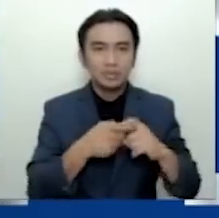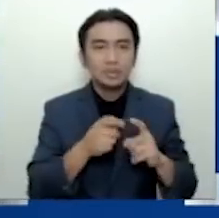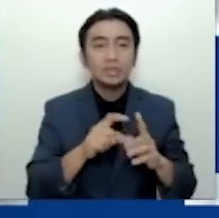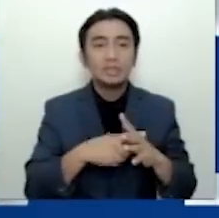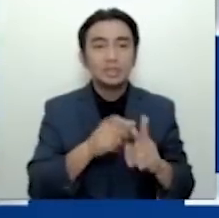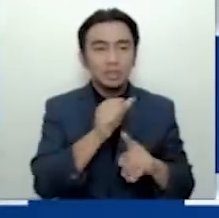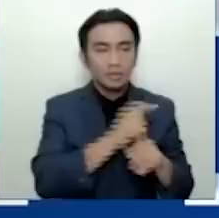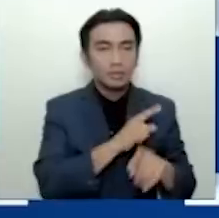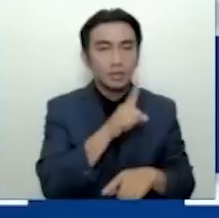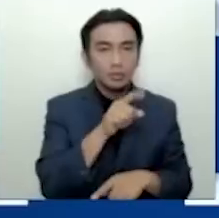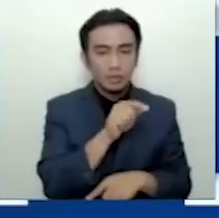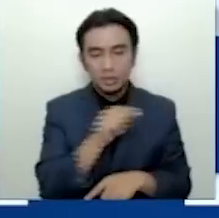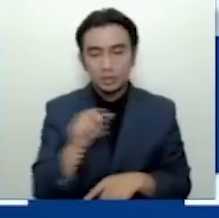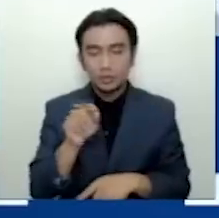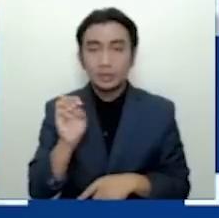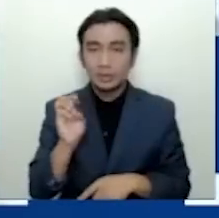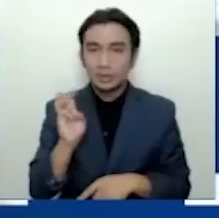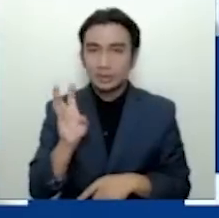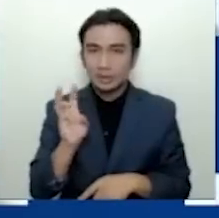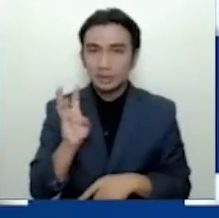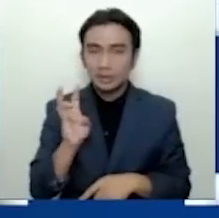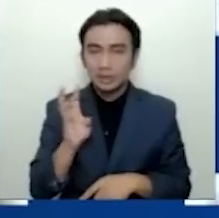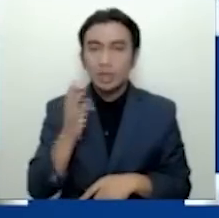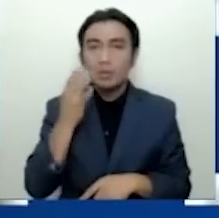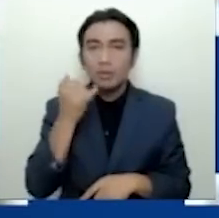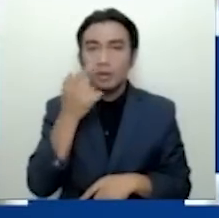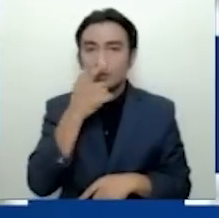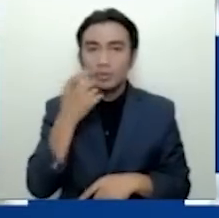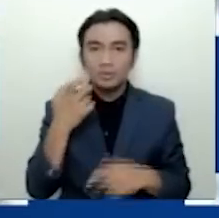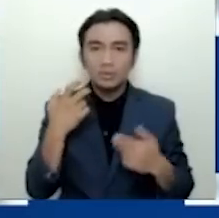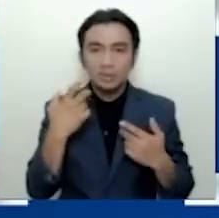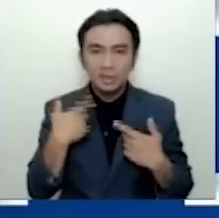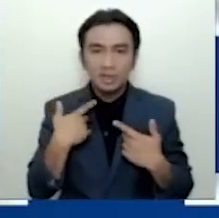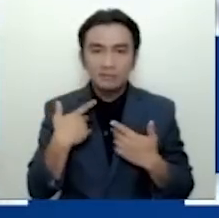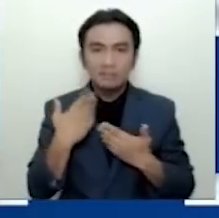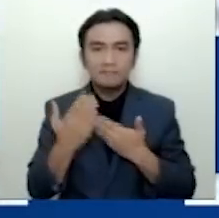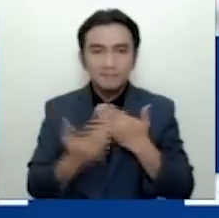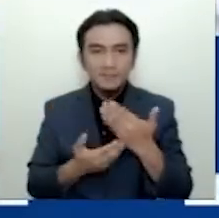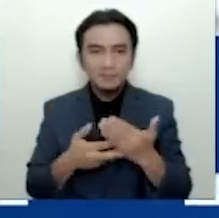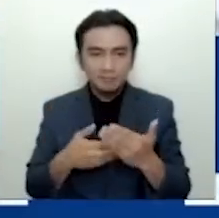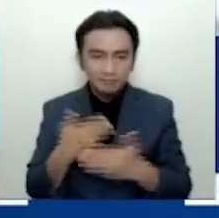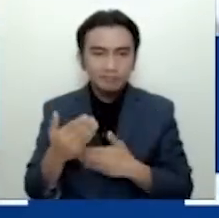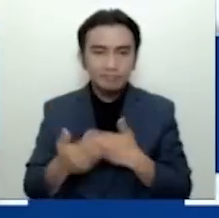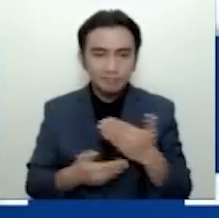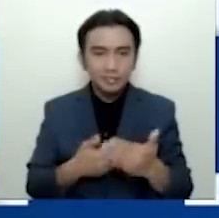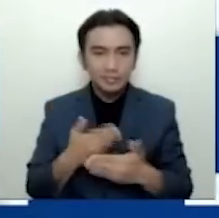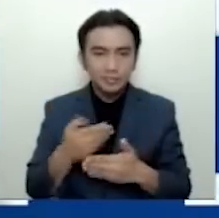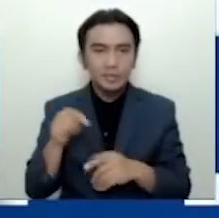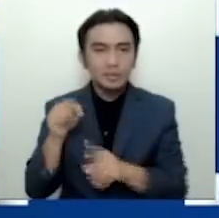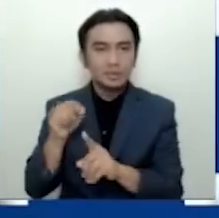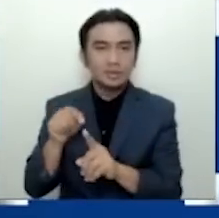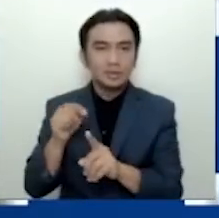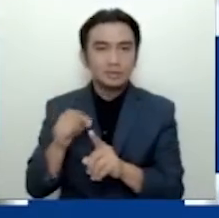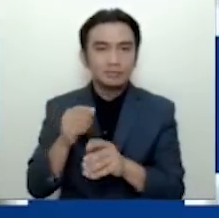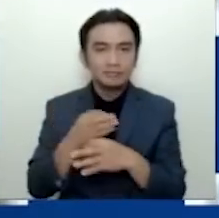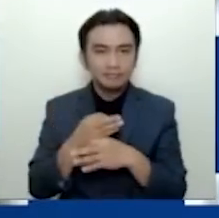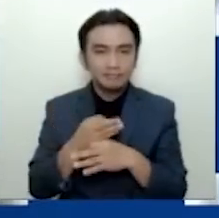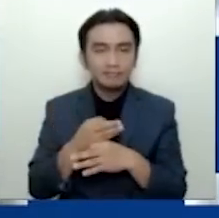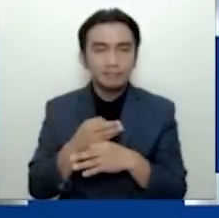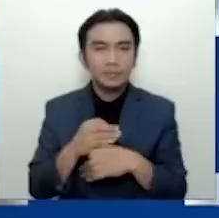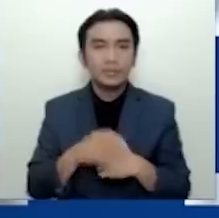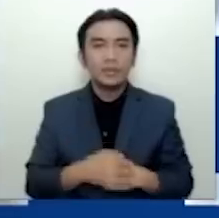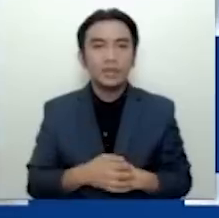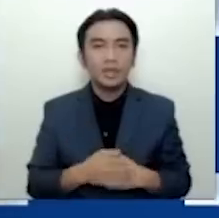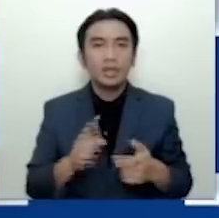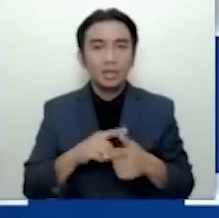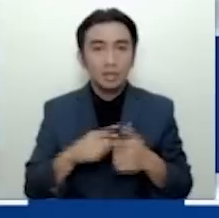April 16. Dahil po yan sa maintenance sa Putatan Water Treatment Plant. At para po sa buong schedule, magpunta